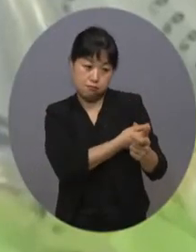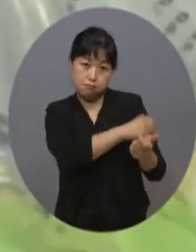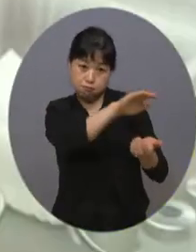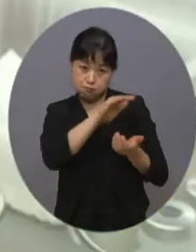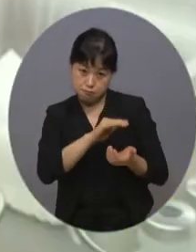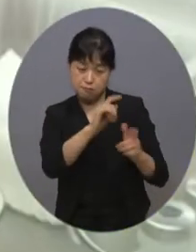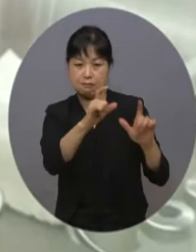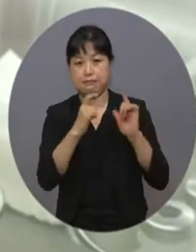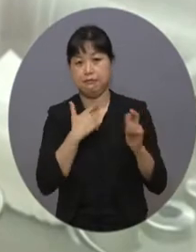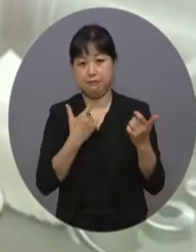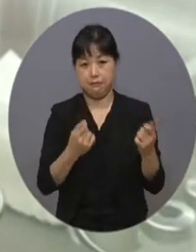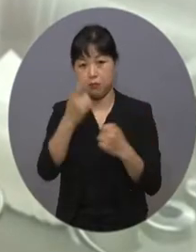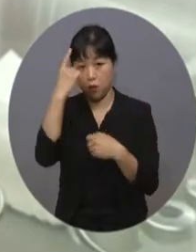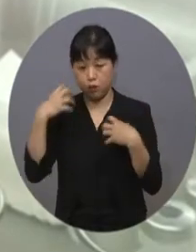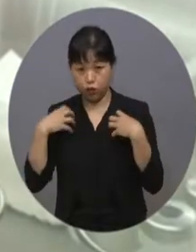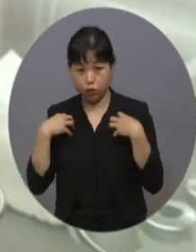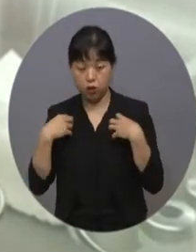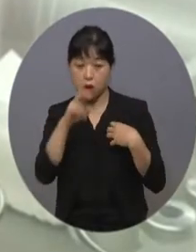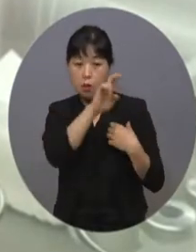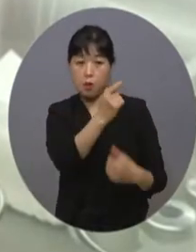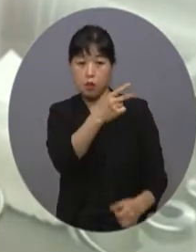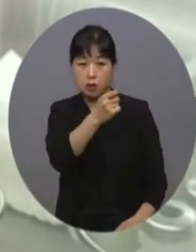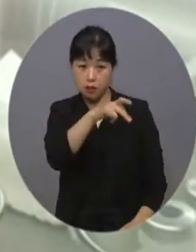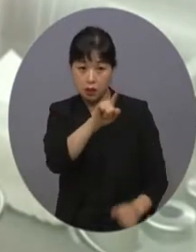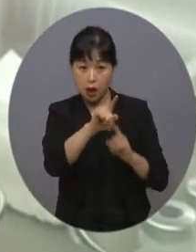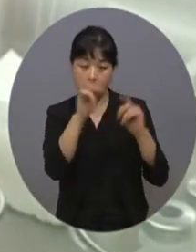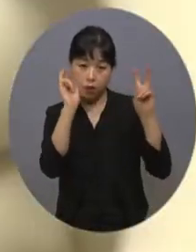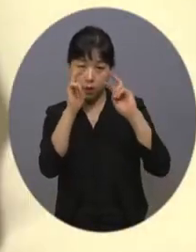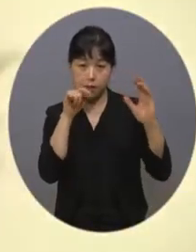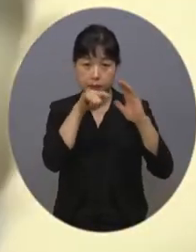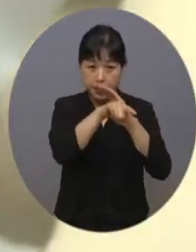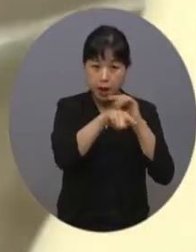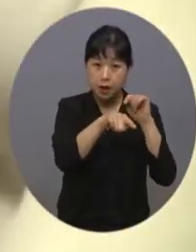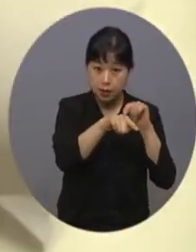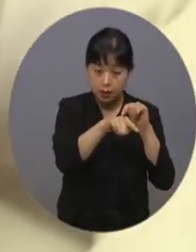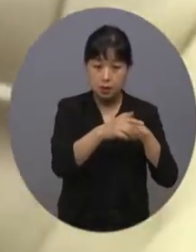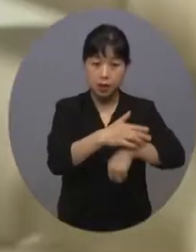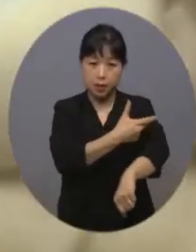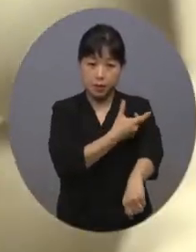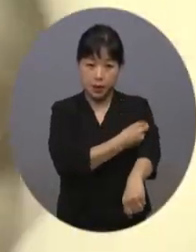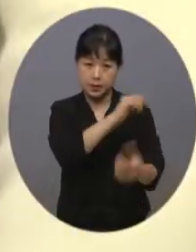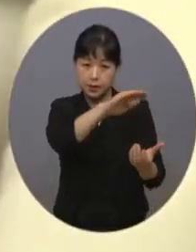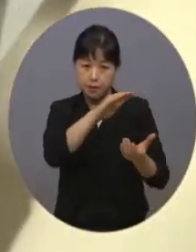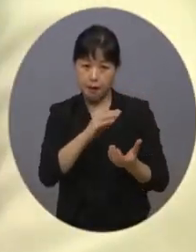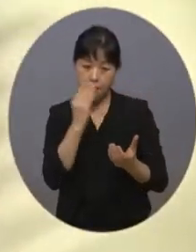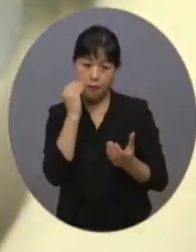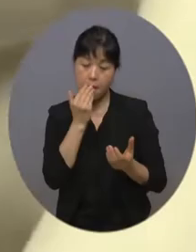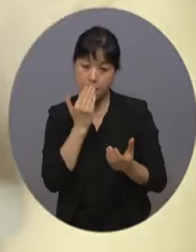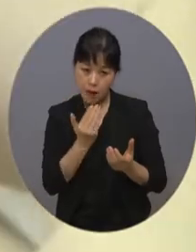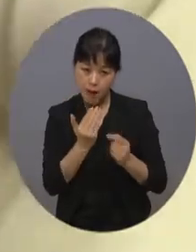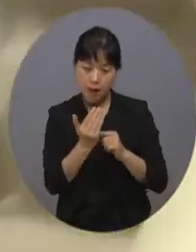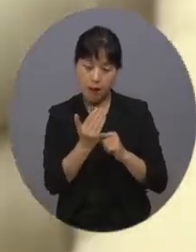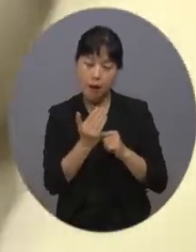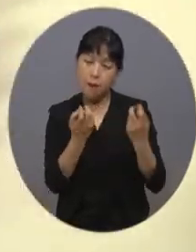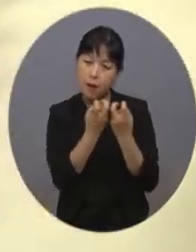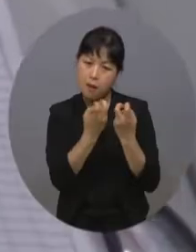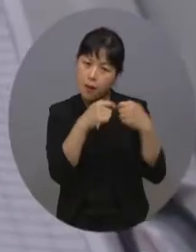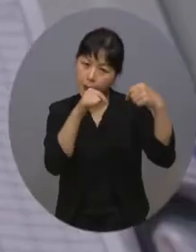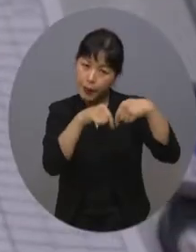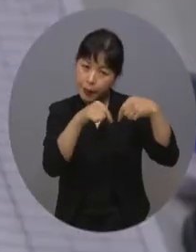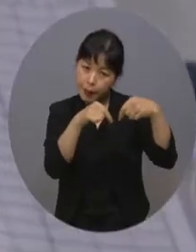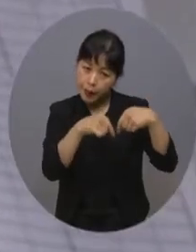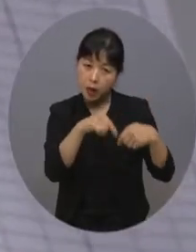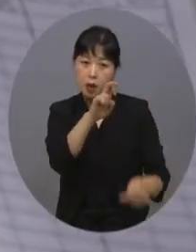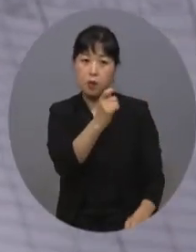이에 정부는 모더나 본사를 방문해 모더나 측과 백신 공급 안정화 방안에 대해 논의한 결과